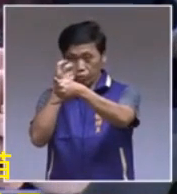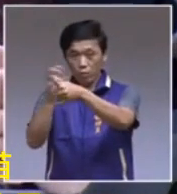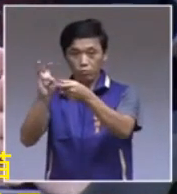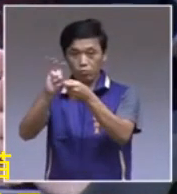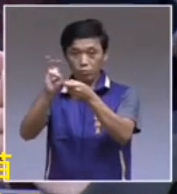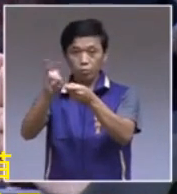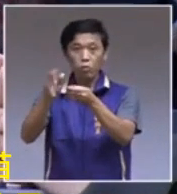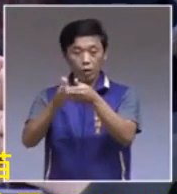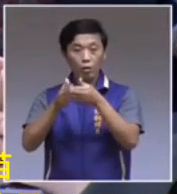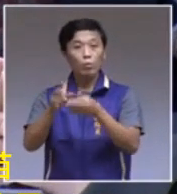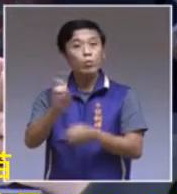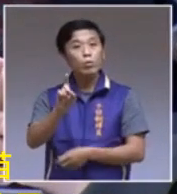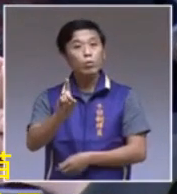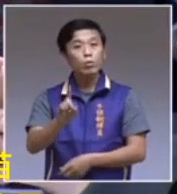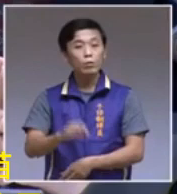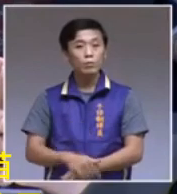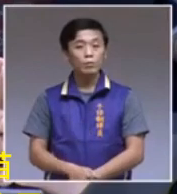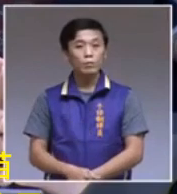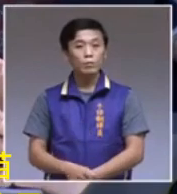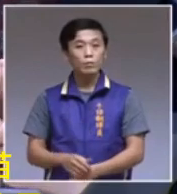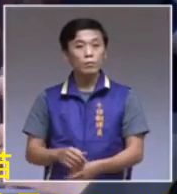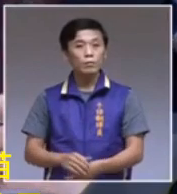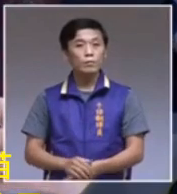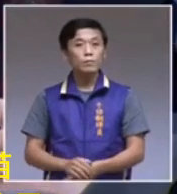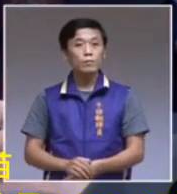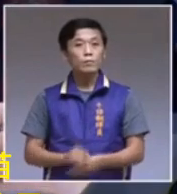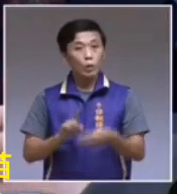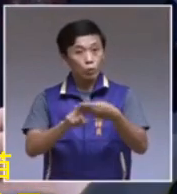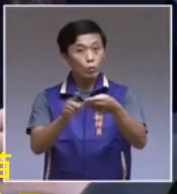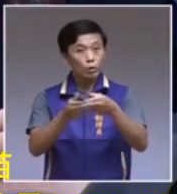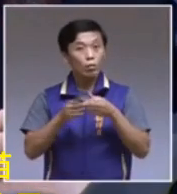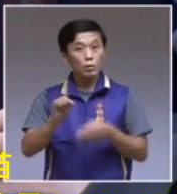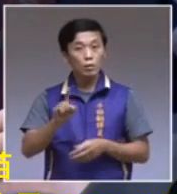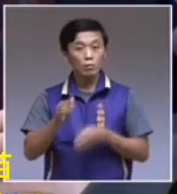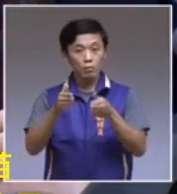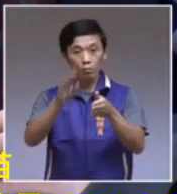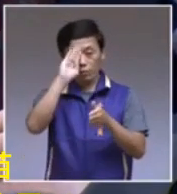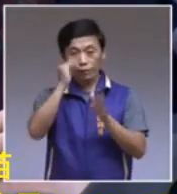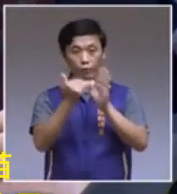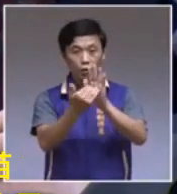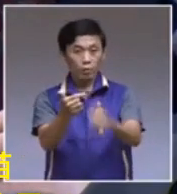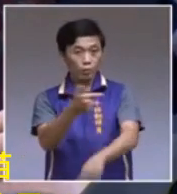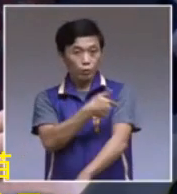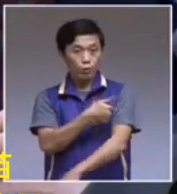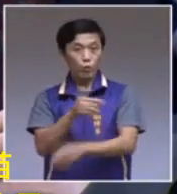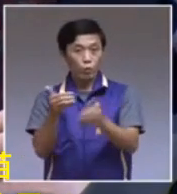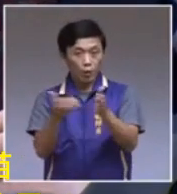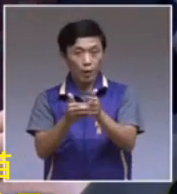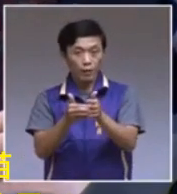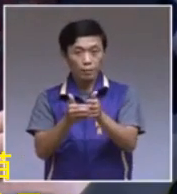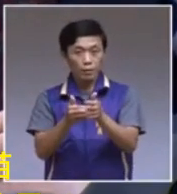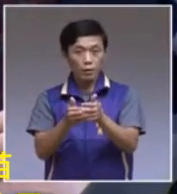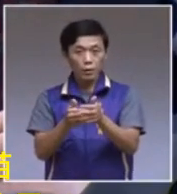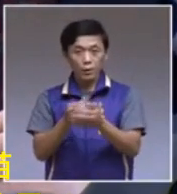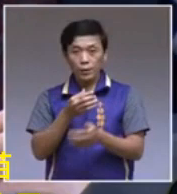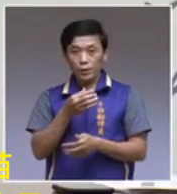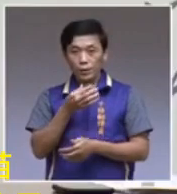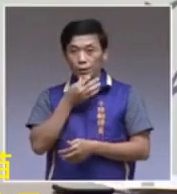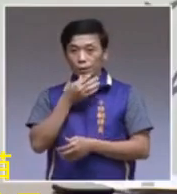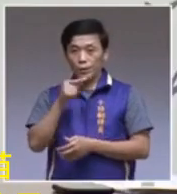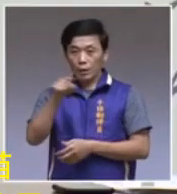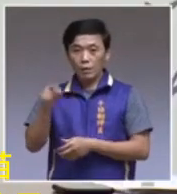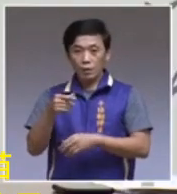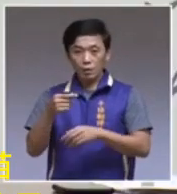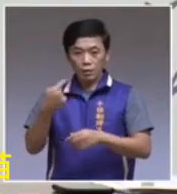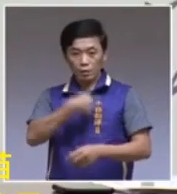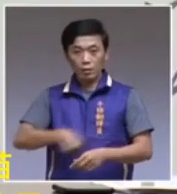什么要观察30分钟？它主要是我们接种完的时候都是很怕它有严重的过敏